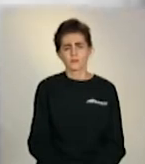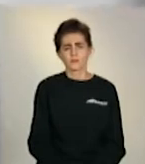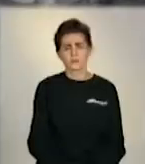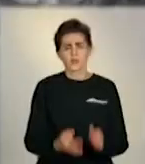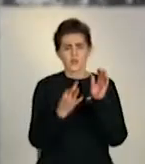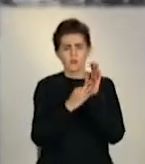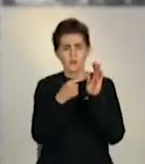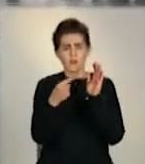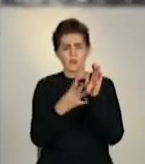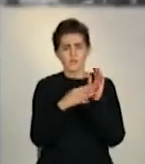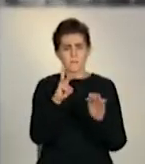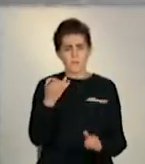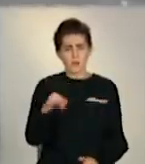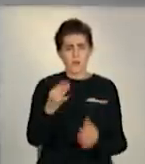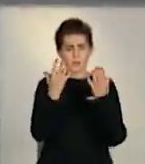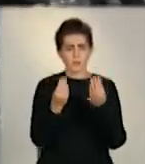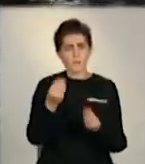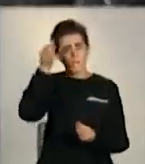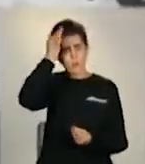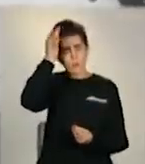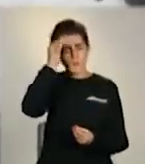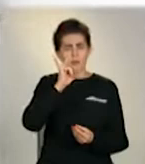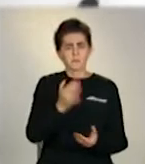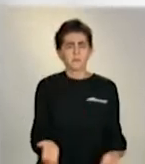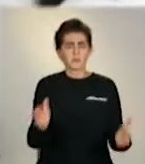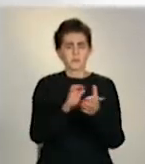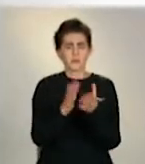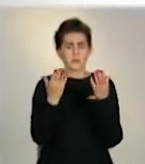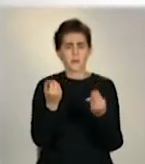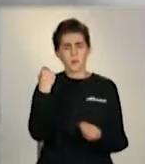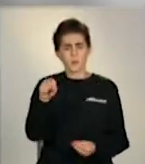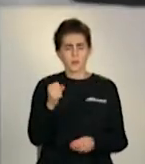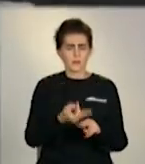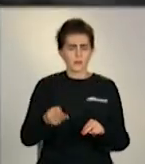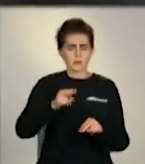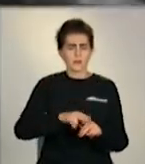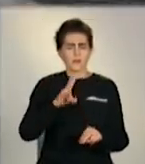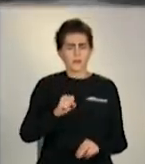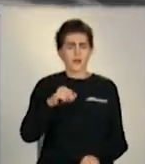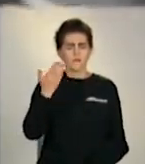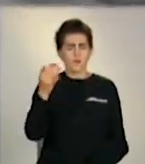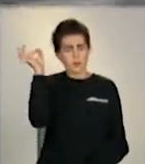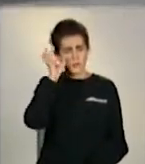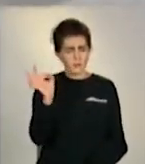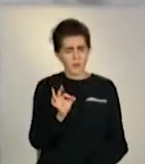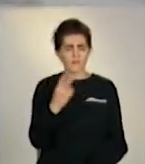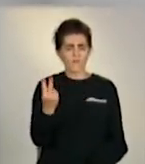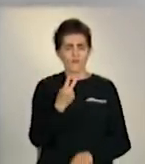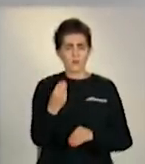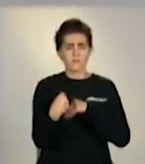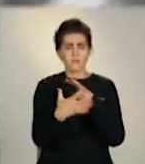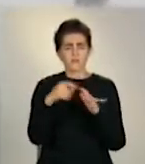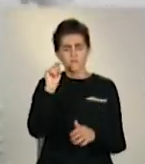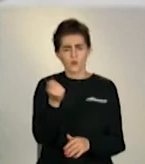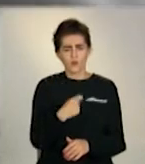8-9 травня – День пам'яті та примирення. День перемоги над нацизмом у Другій світовій війні. За різними даними, в